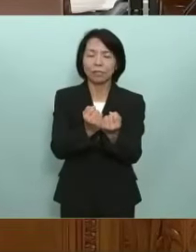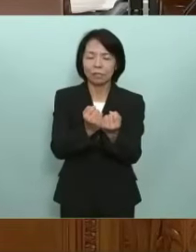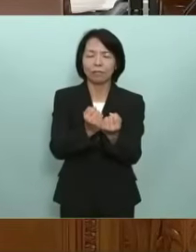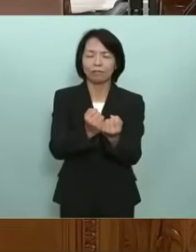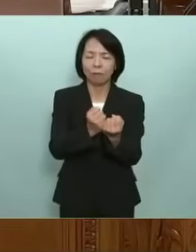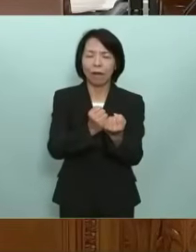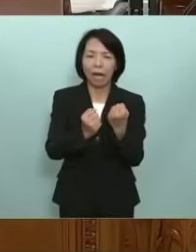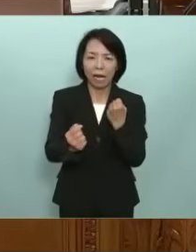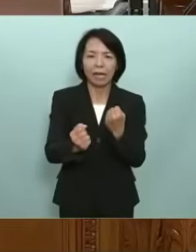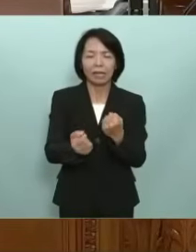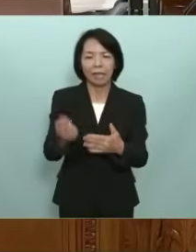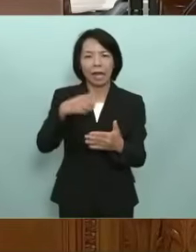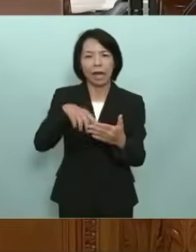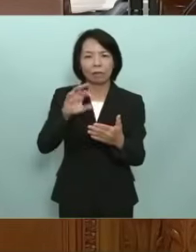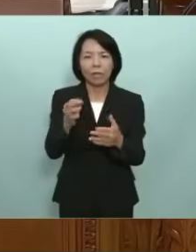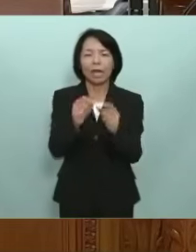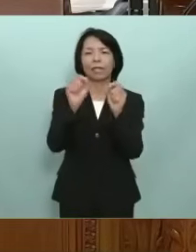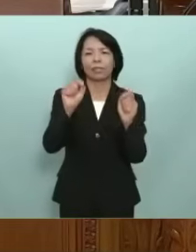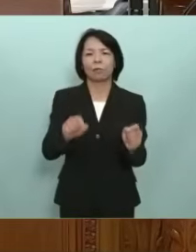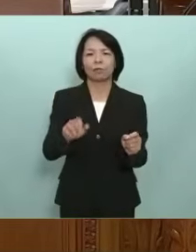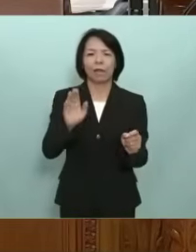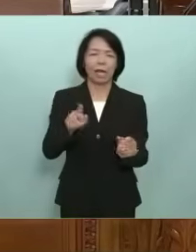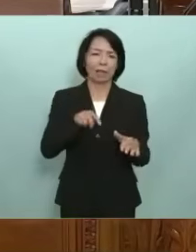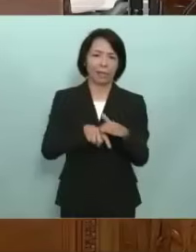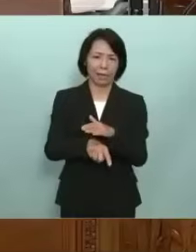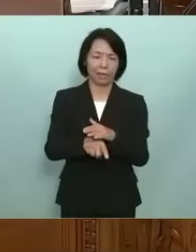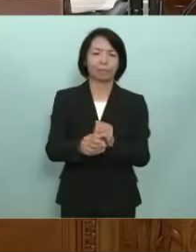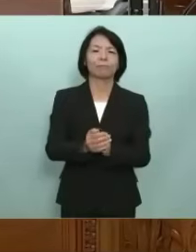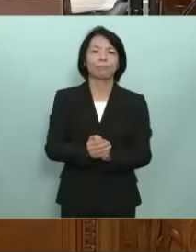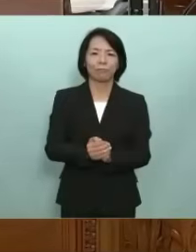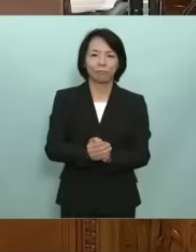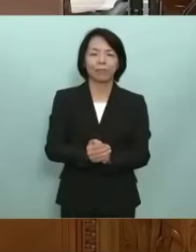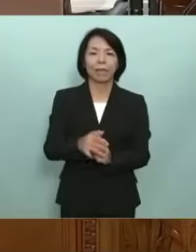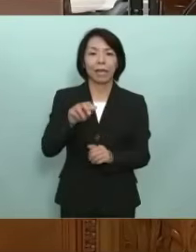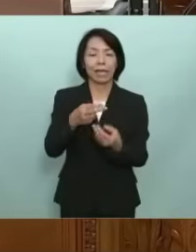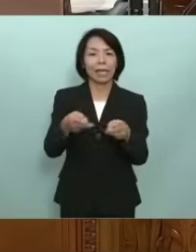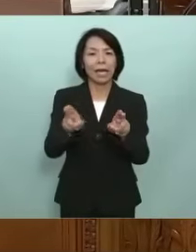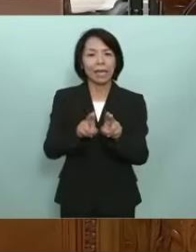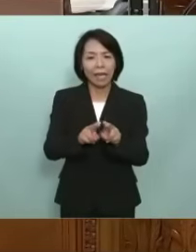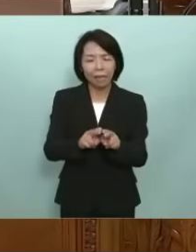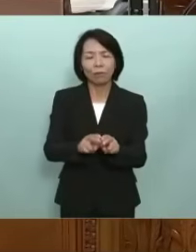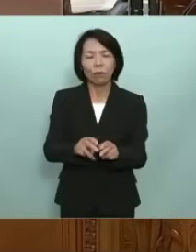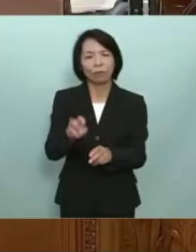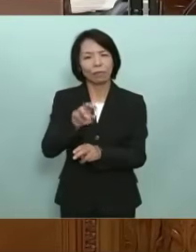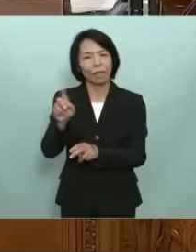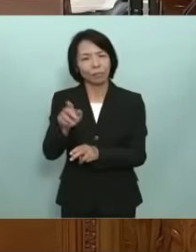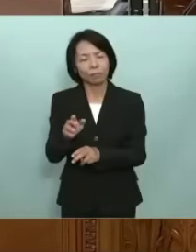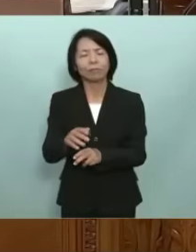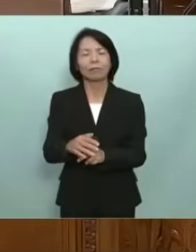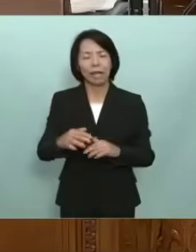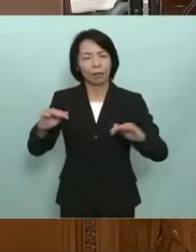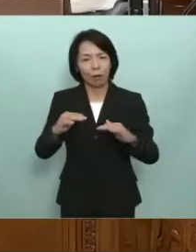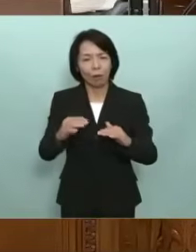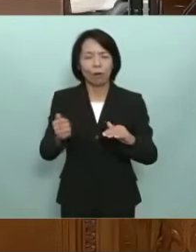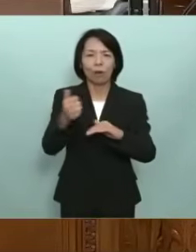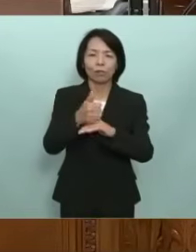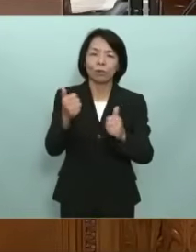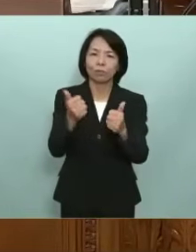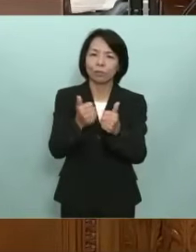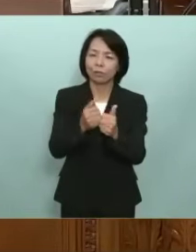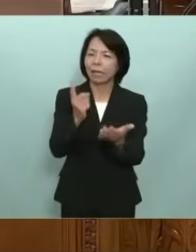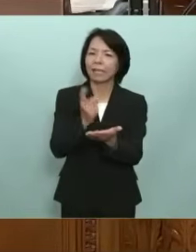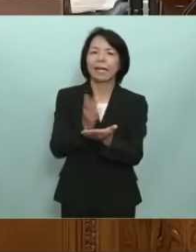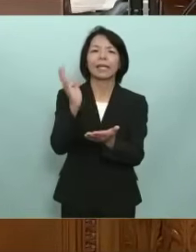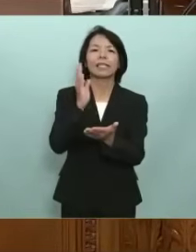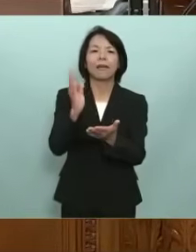からです野党各党数10分の代表質問や投資討論でごまかすのではなく穴だらけの政治